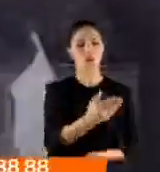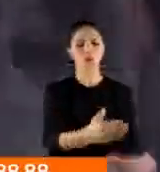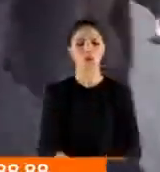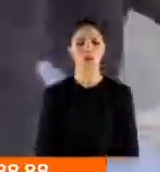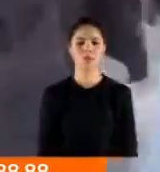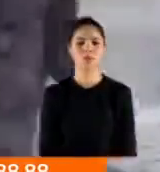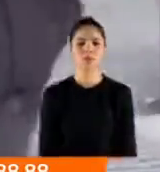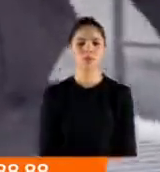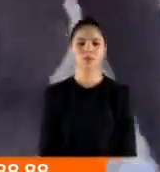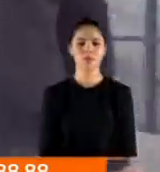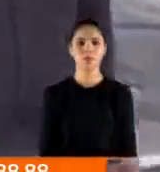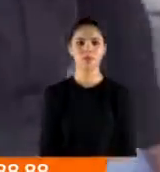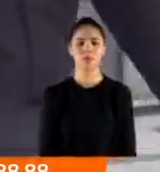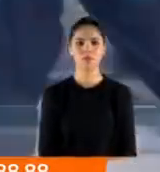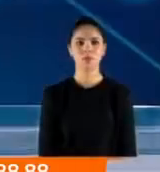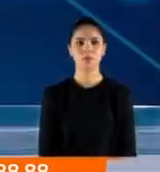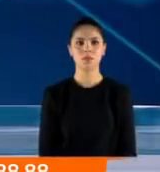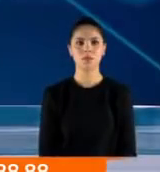mısınız?